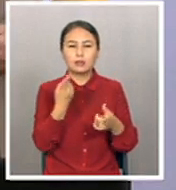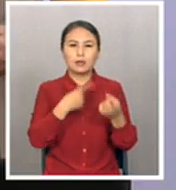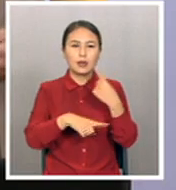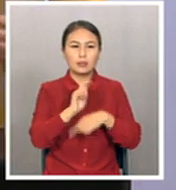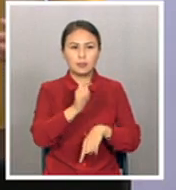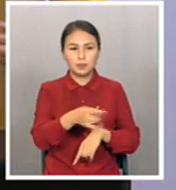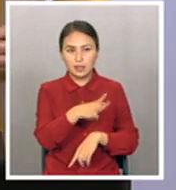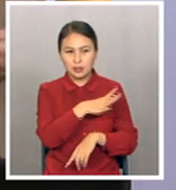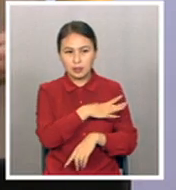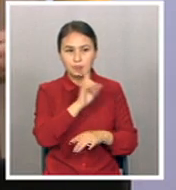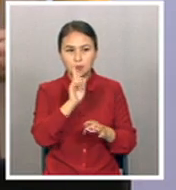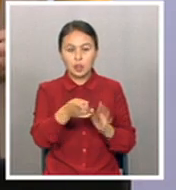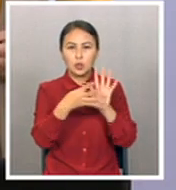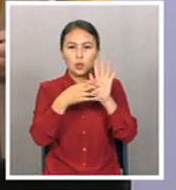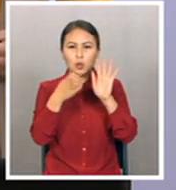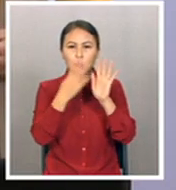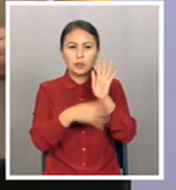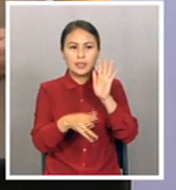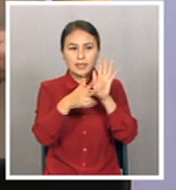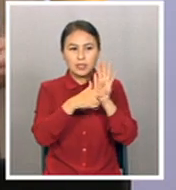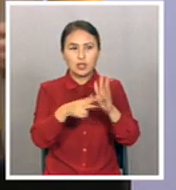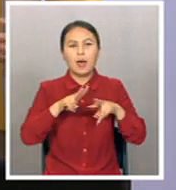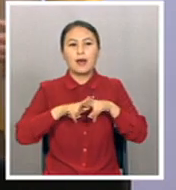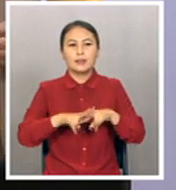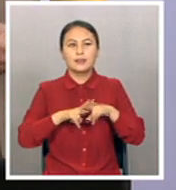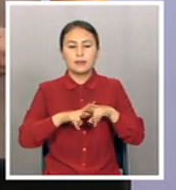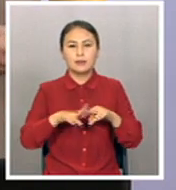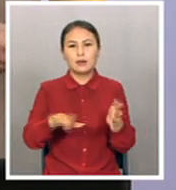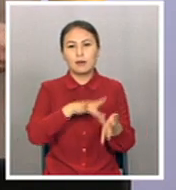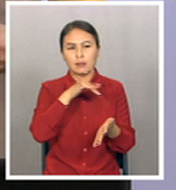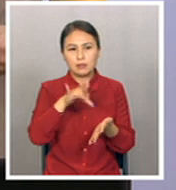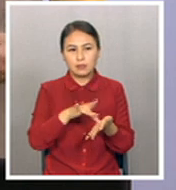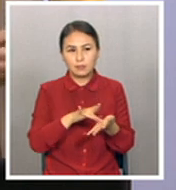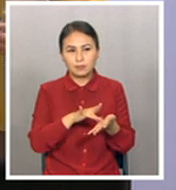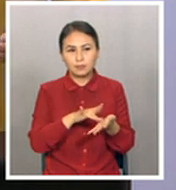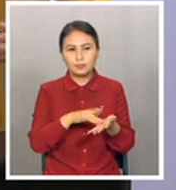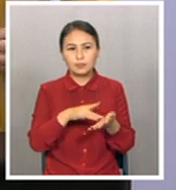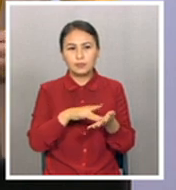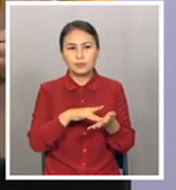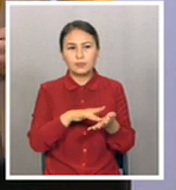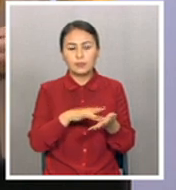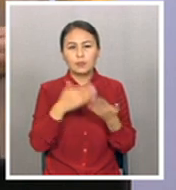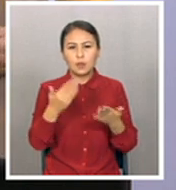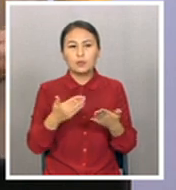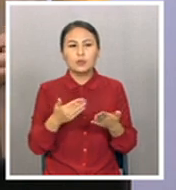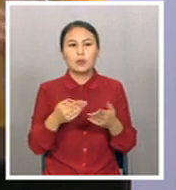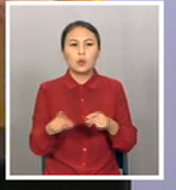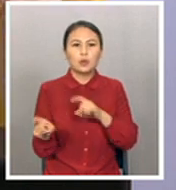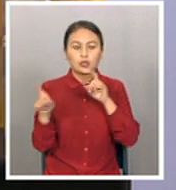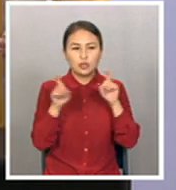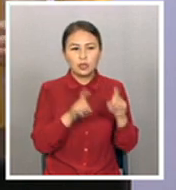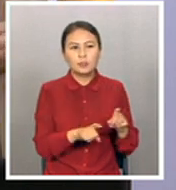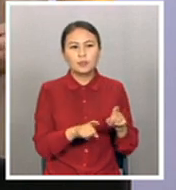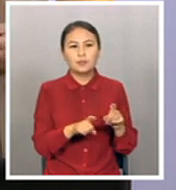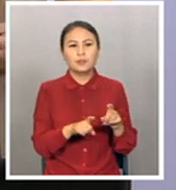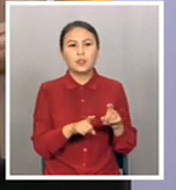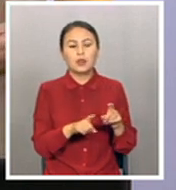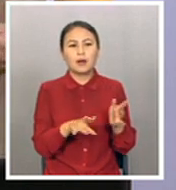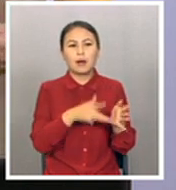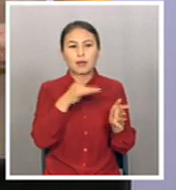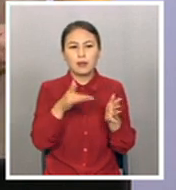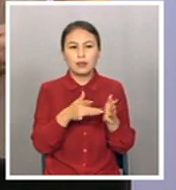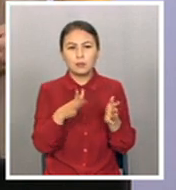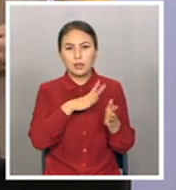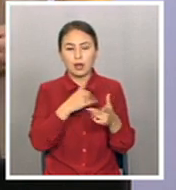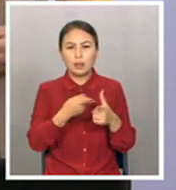берілді. 1998 жылы отанымыздың астанасы осы қалаға көшіріліп, қалаға Астана